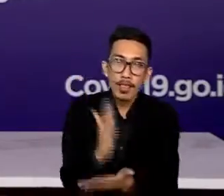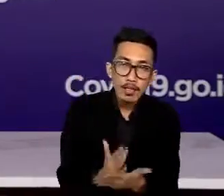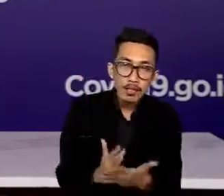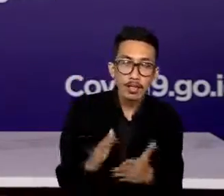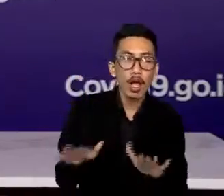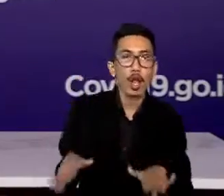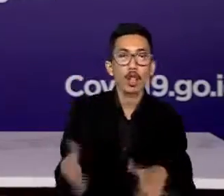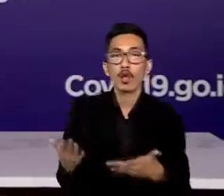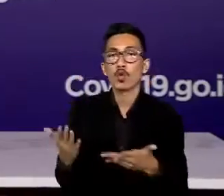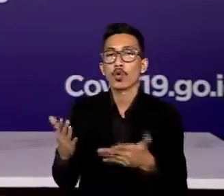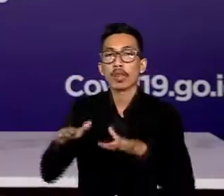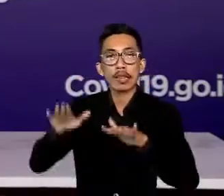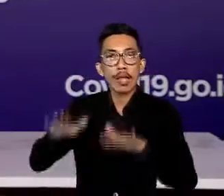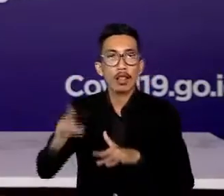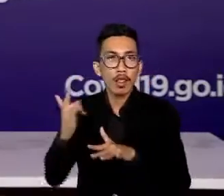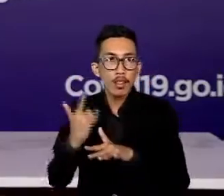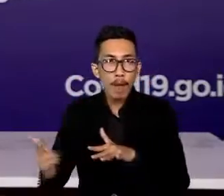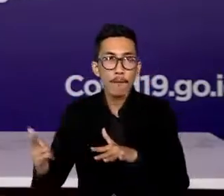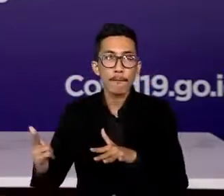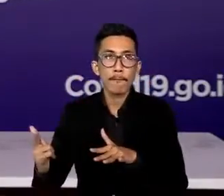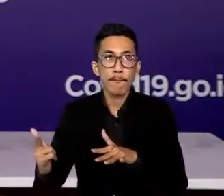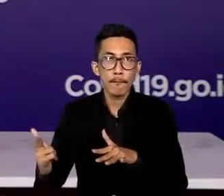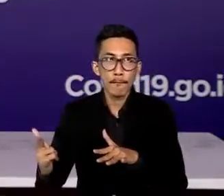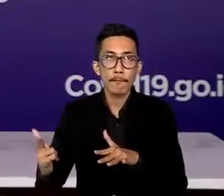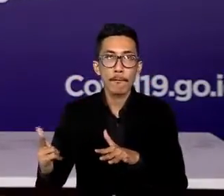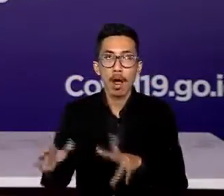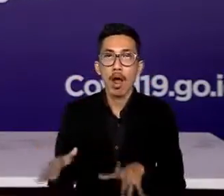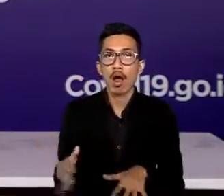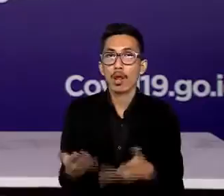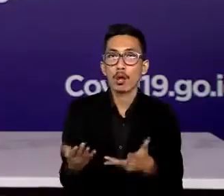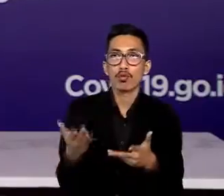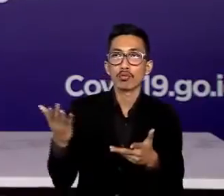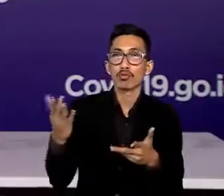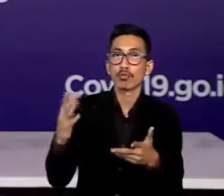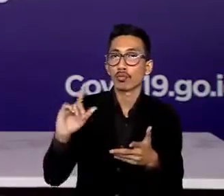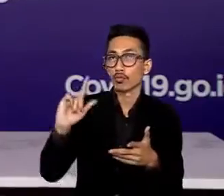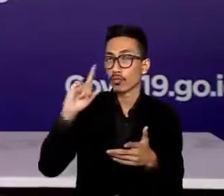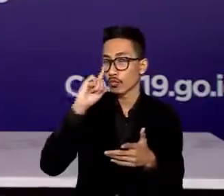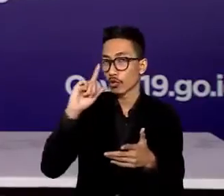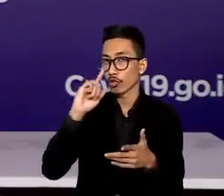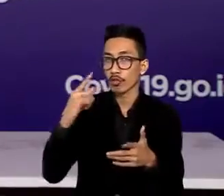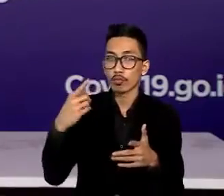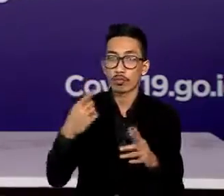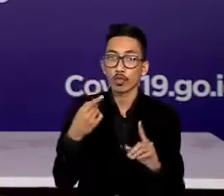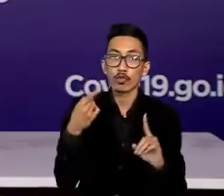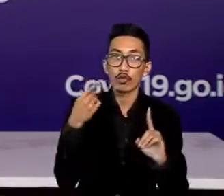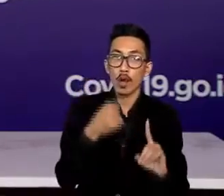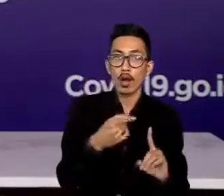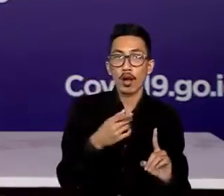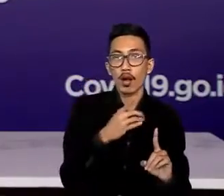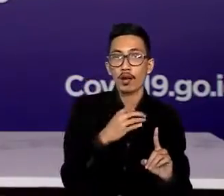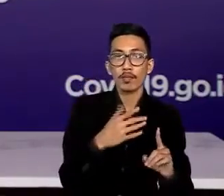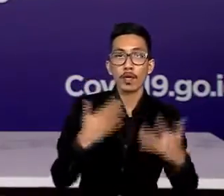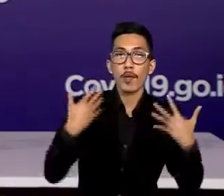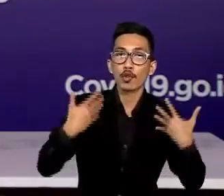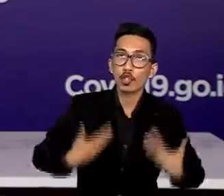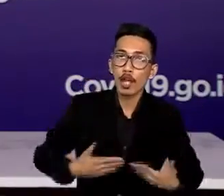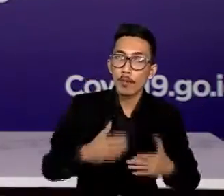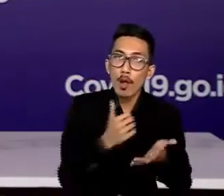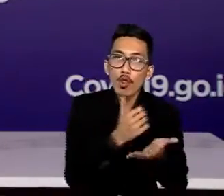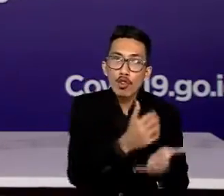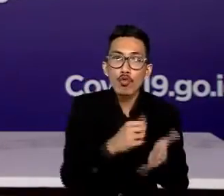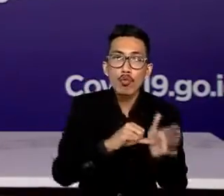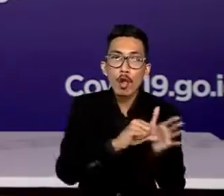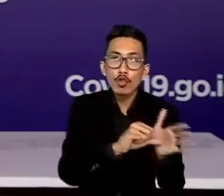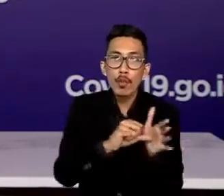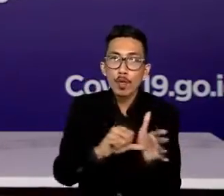tetap Hai kemudian orang asing dengan tujuan kesehatan dan kemanusiaan serta Awak dari